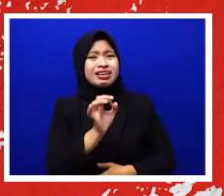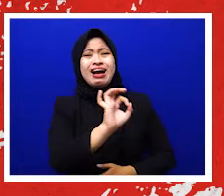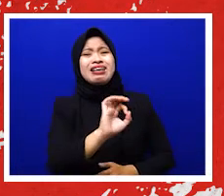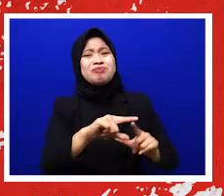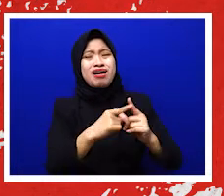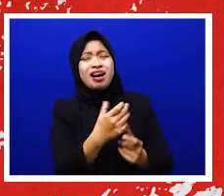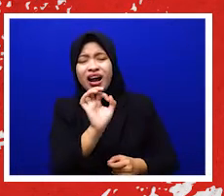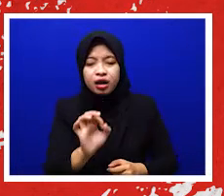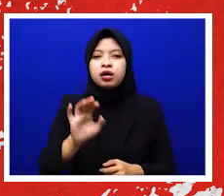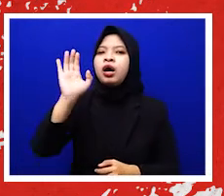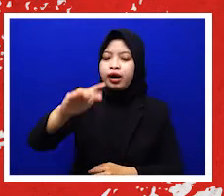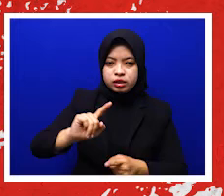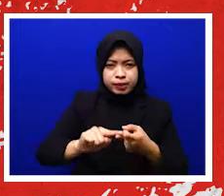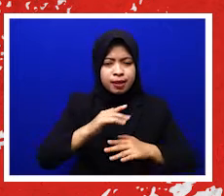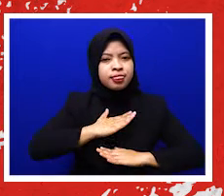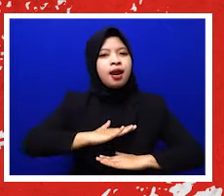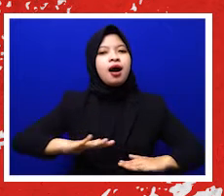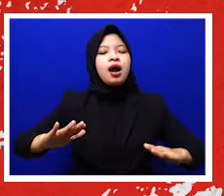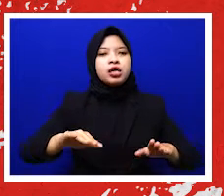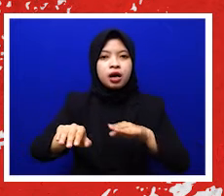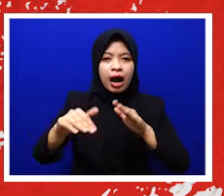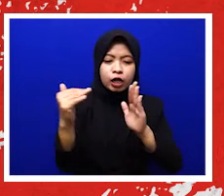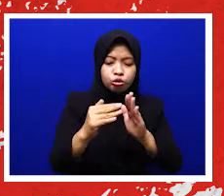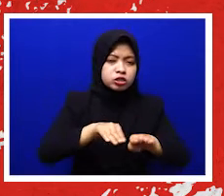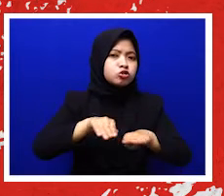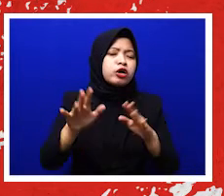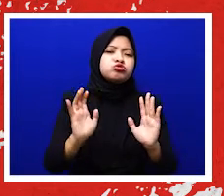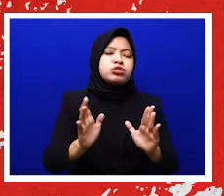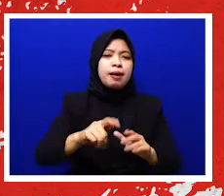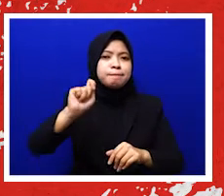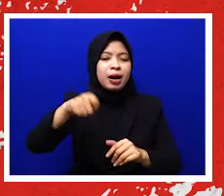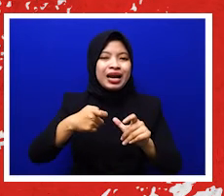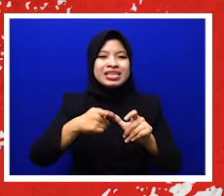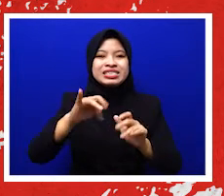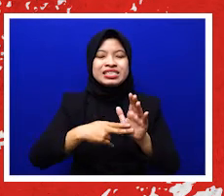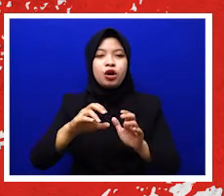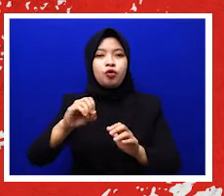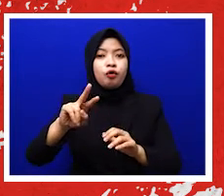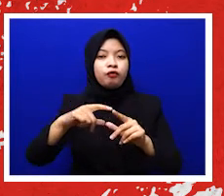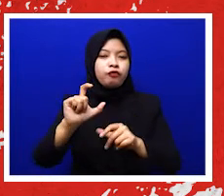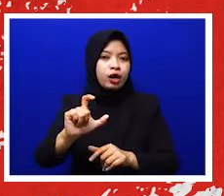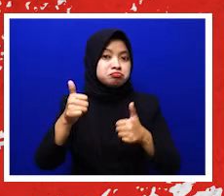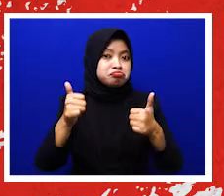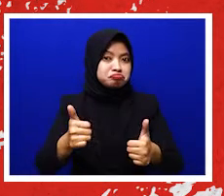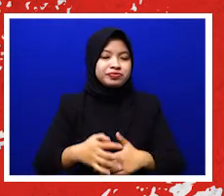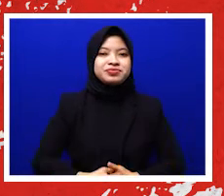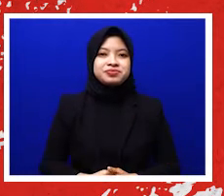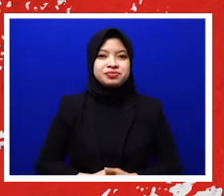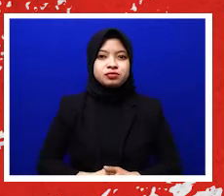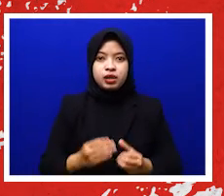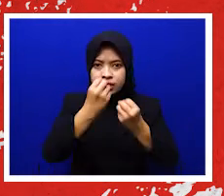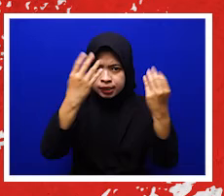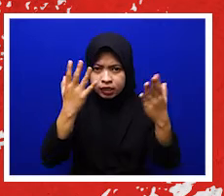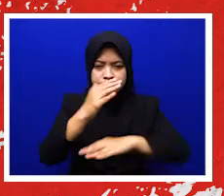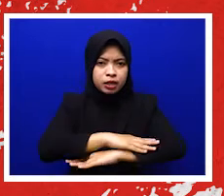Iya, makanya teman-teman tenang aja, kita udah sesuai nih prosedur nih menggunakan vaksin Sinovac, langsung pada vaksin. Udah clear